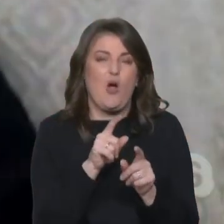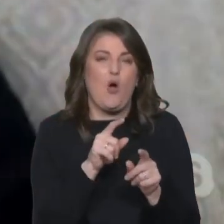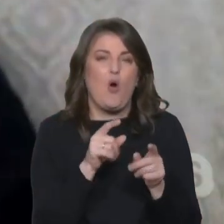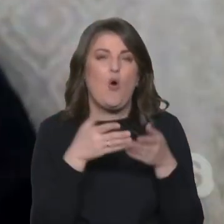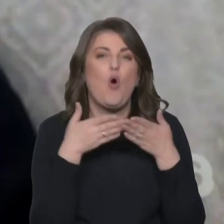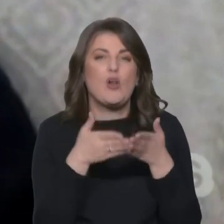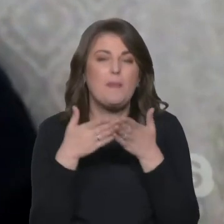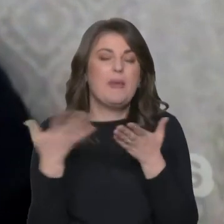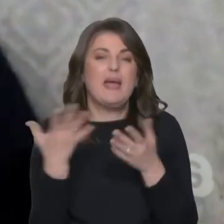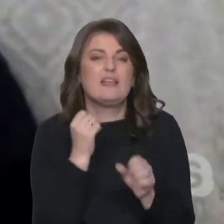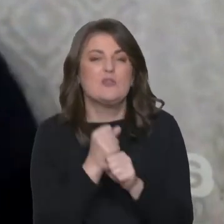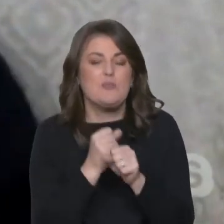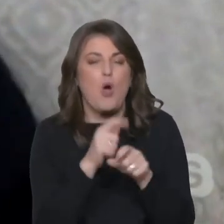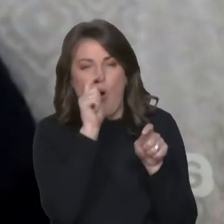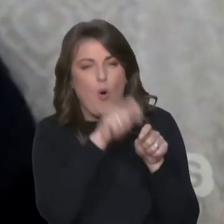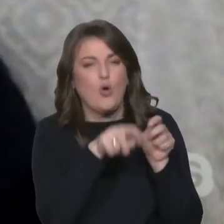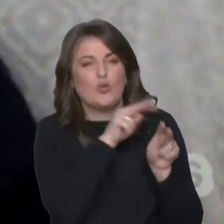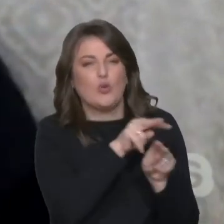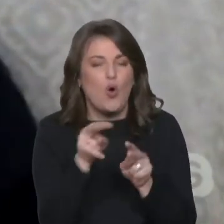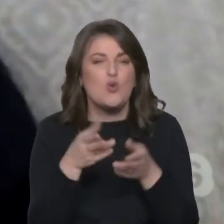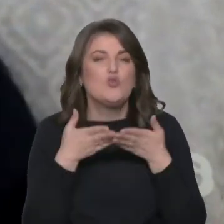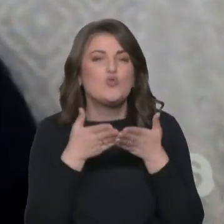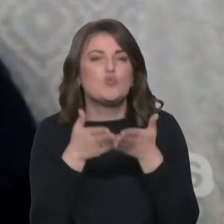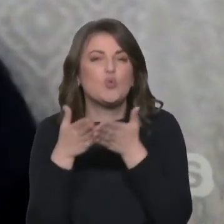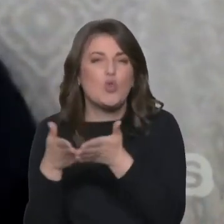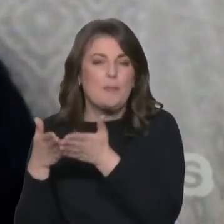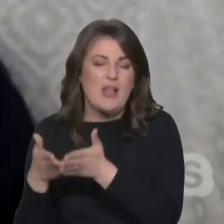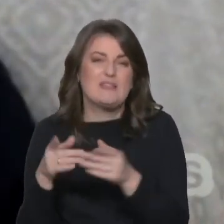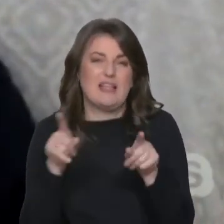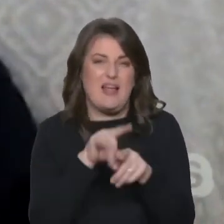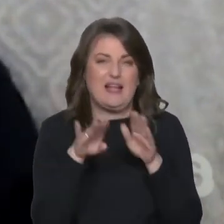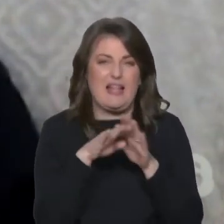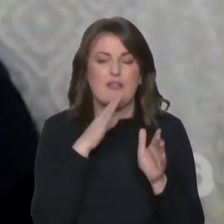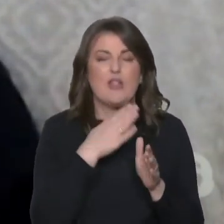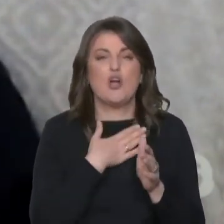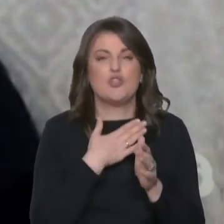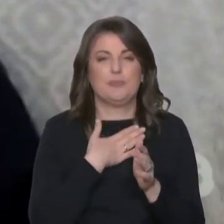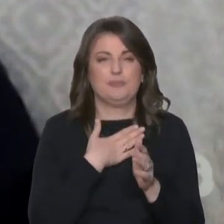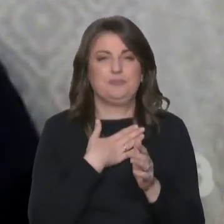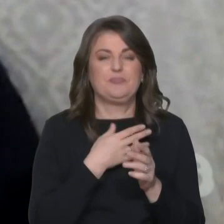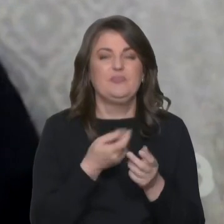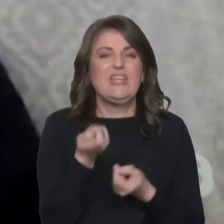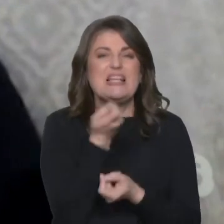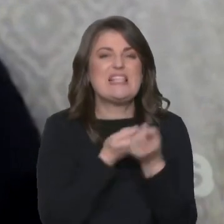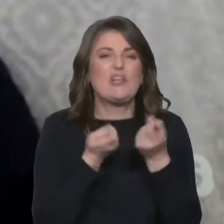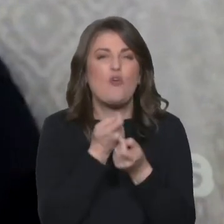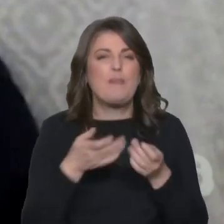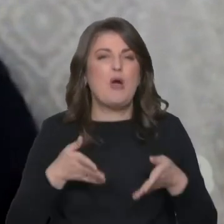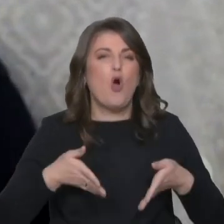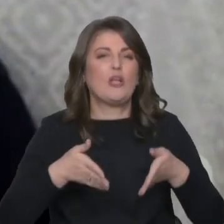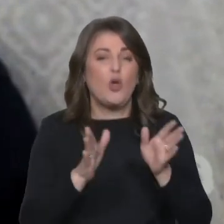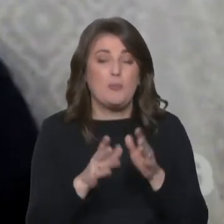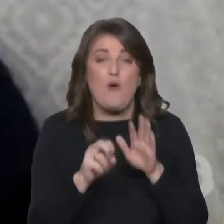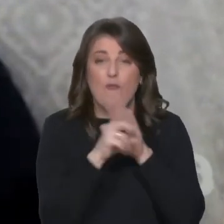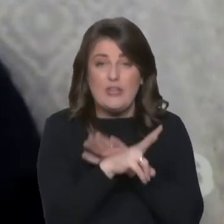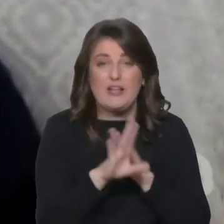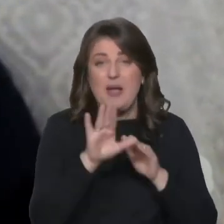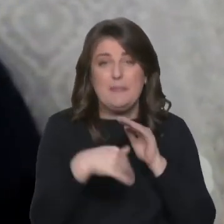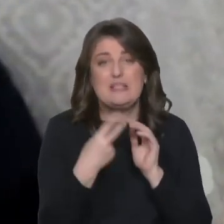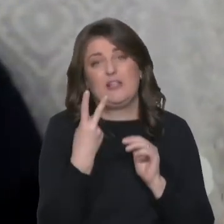здійснювали контроль судноплавства, так називаємо, над нашими зерновими коридорами, втекли